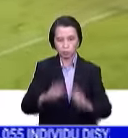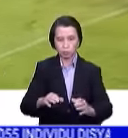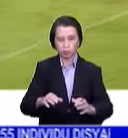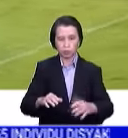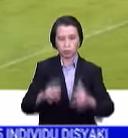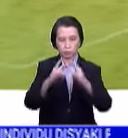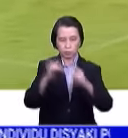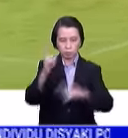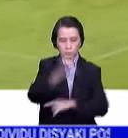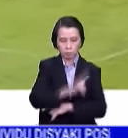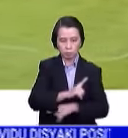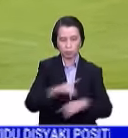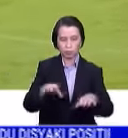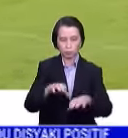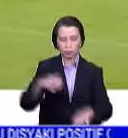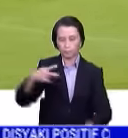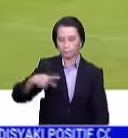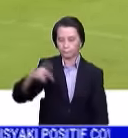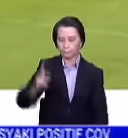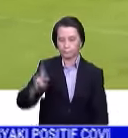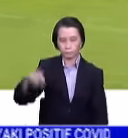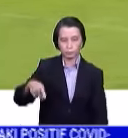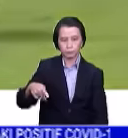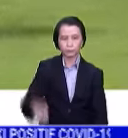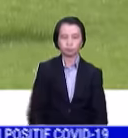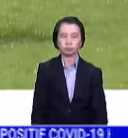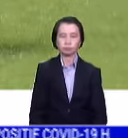camp-based sewaktu pelaksanaan Perintah Kawalan Pergerakan.